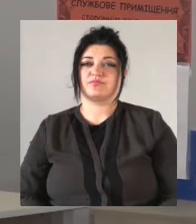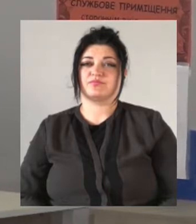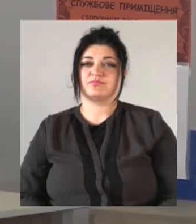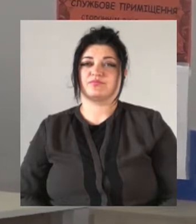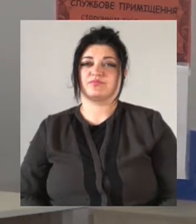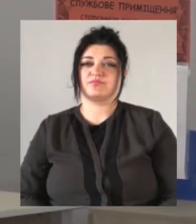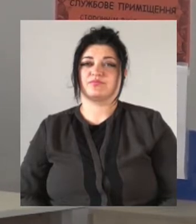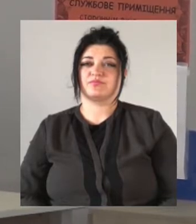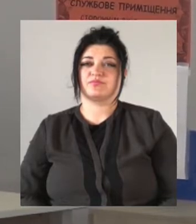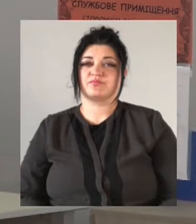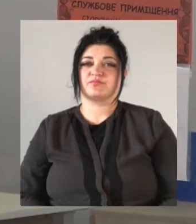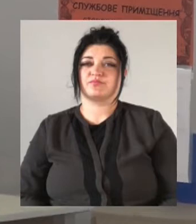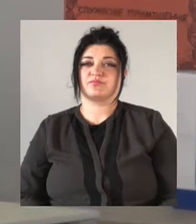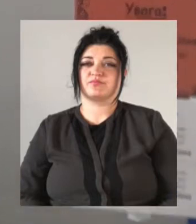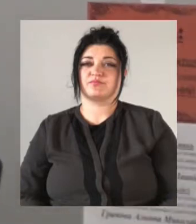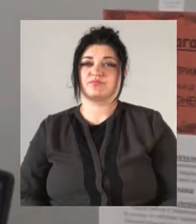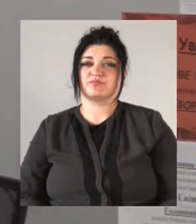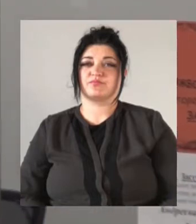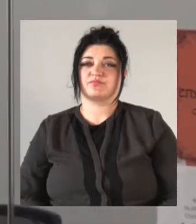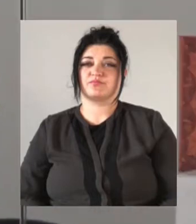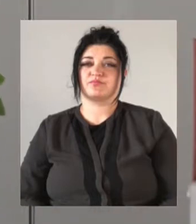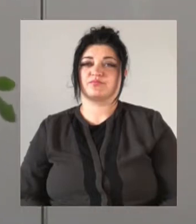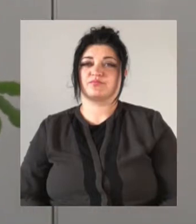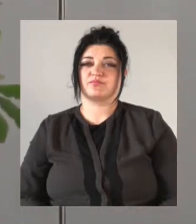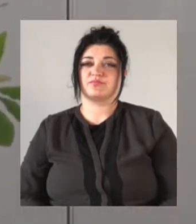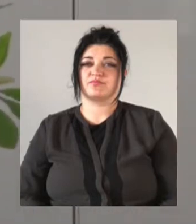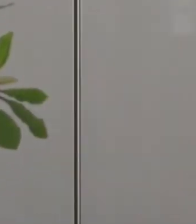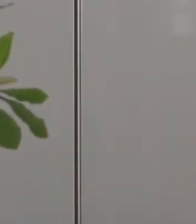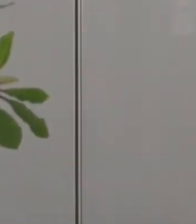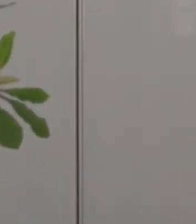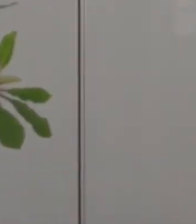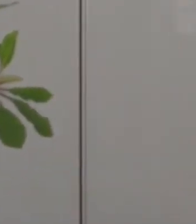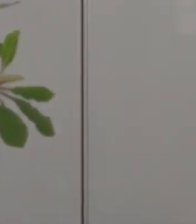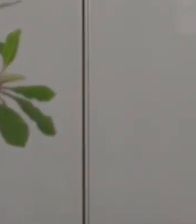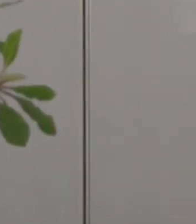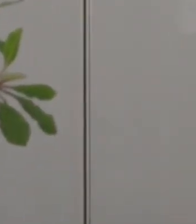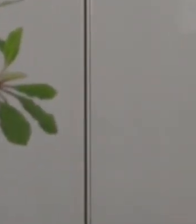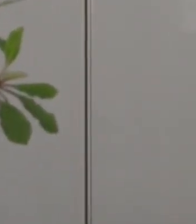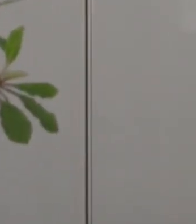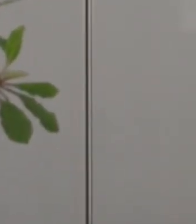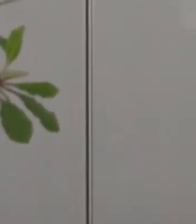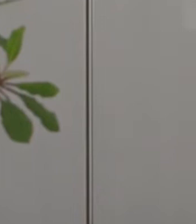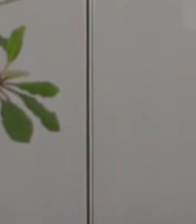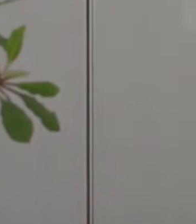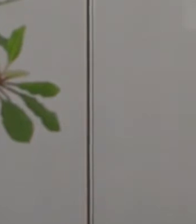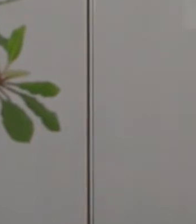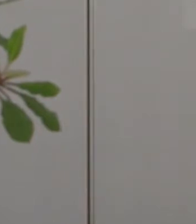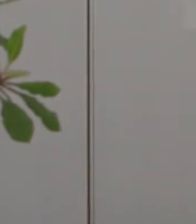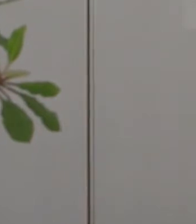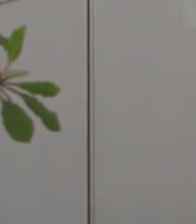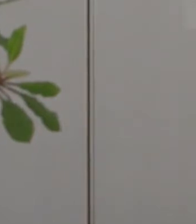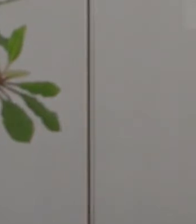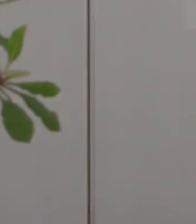цієї комунальної установи. В документі зазначено, що він з 6 травня офіційно працевлаштований у центрі. Є